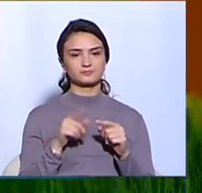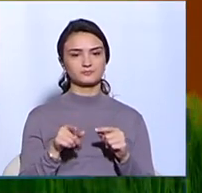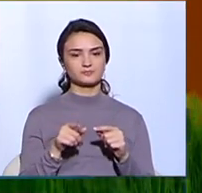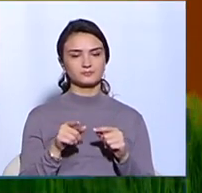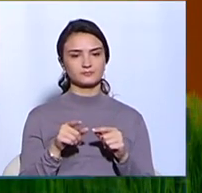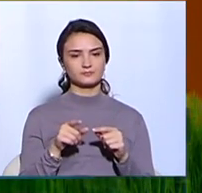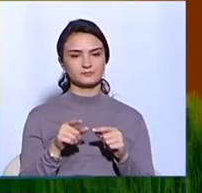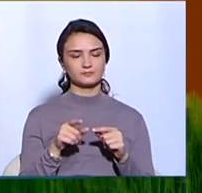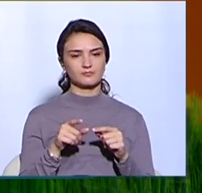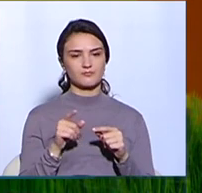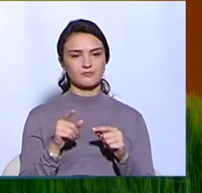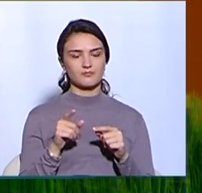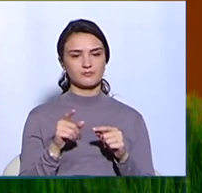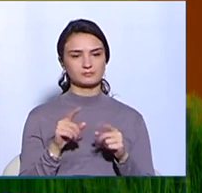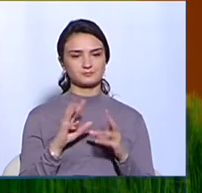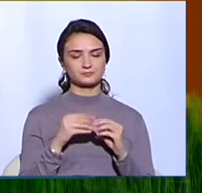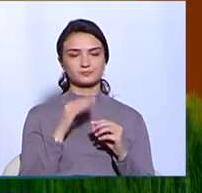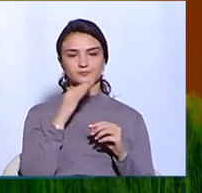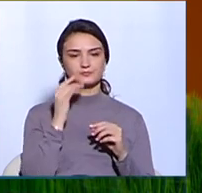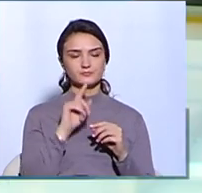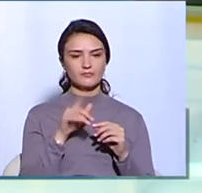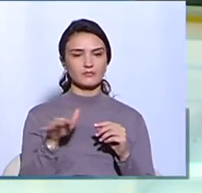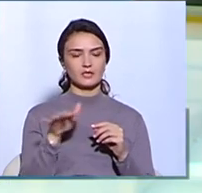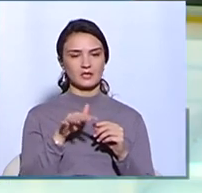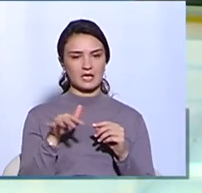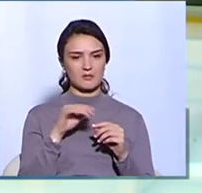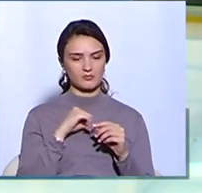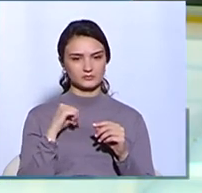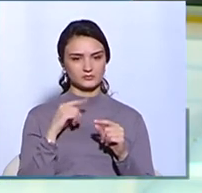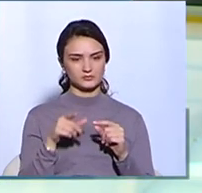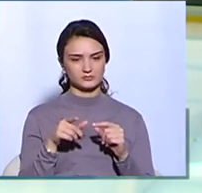გავლენა იქონიოს ნაყოფის განმ? ძალიან ბევრმა გარემო,